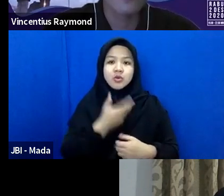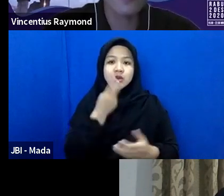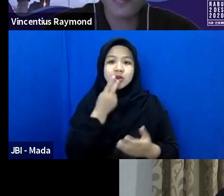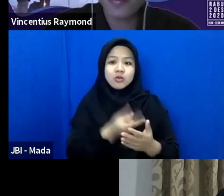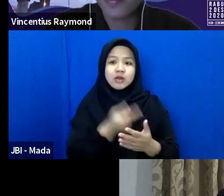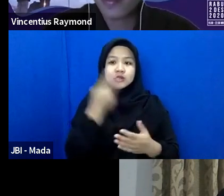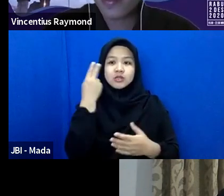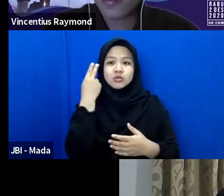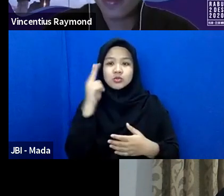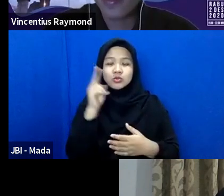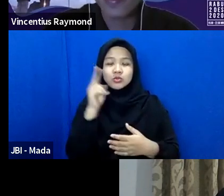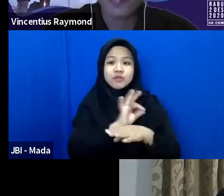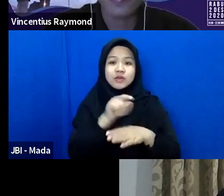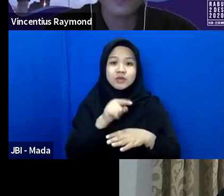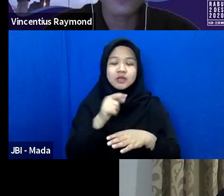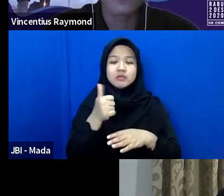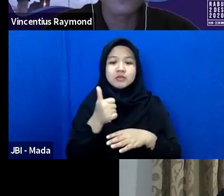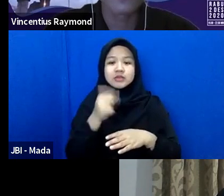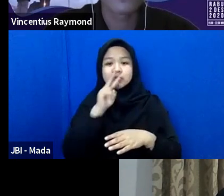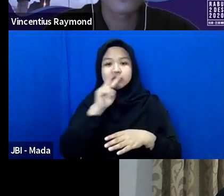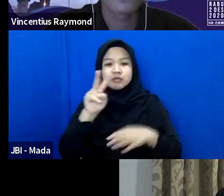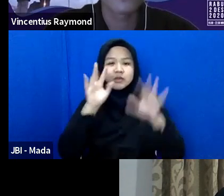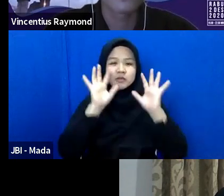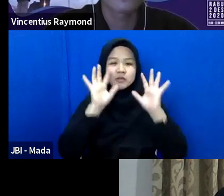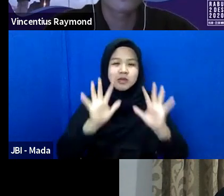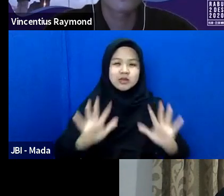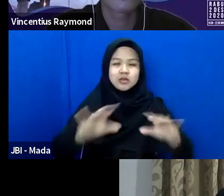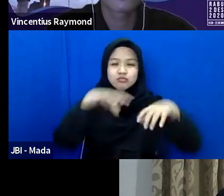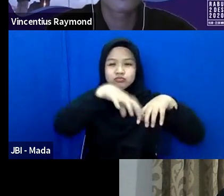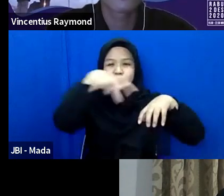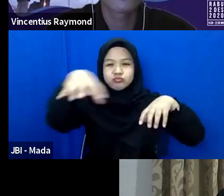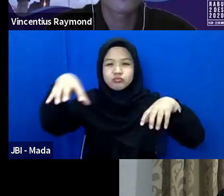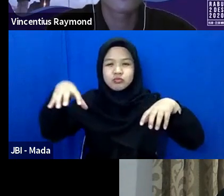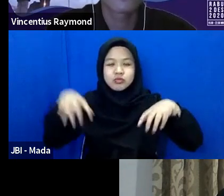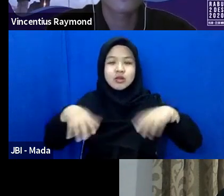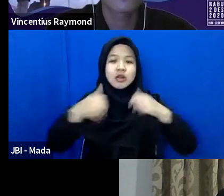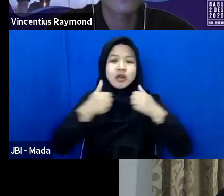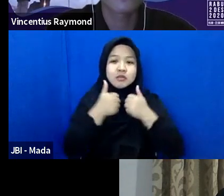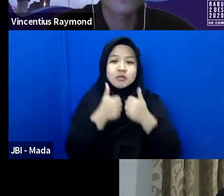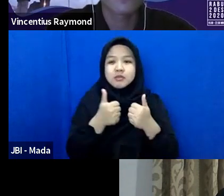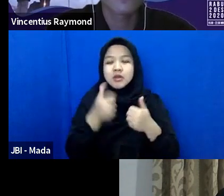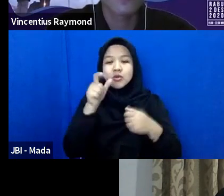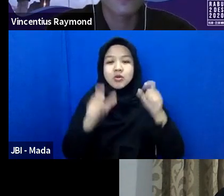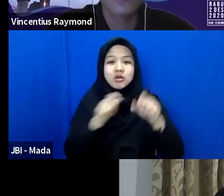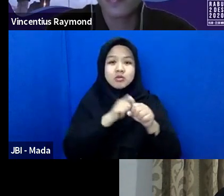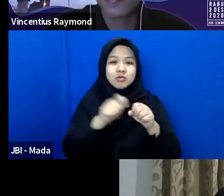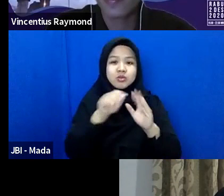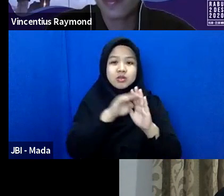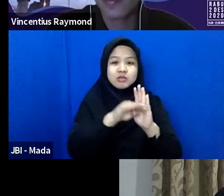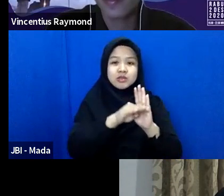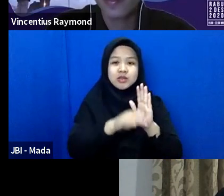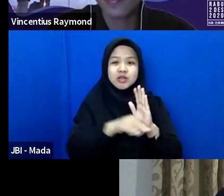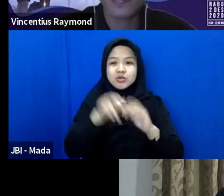agar film ini diputar sebanyak mungkin dan sebaiknya juga para pembuat kebijakan